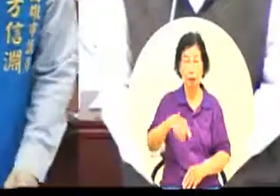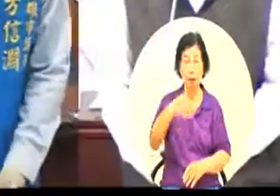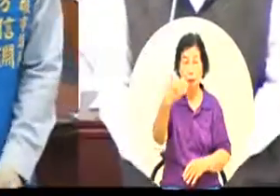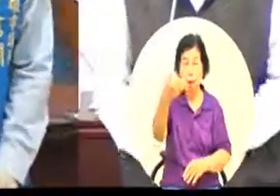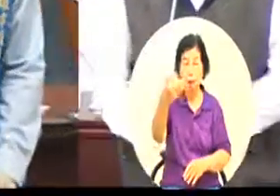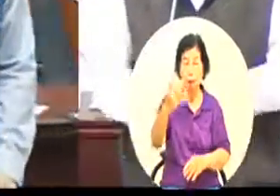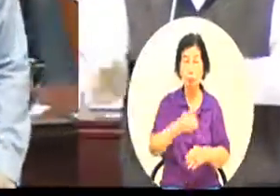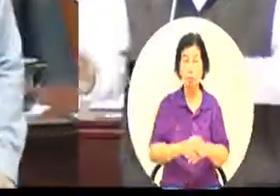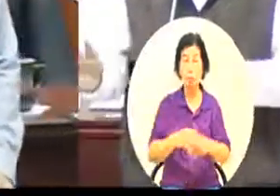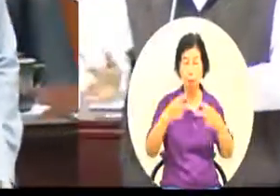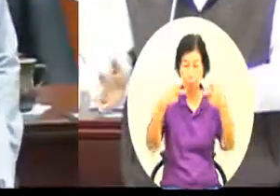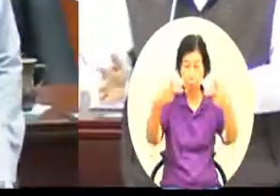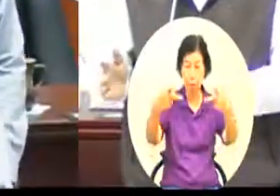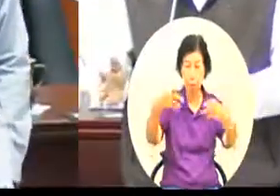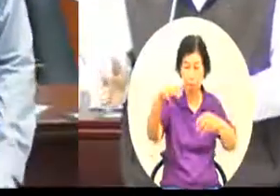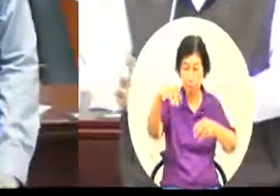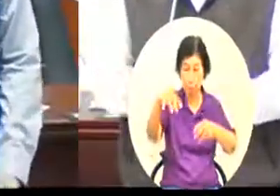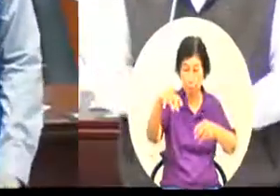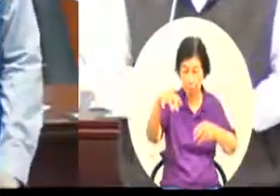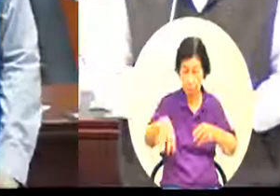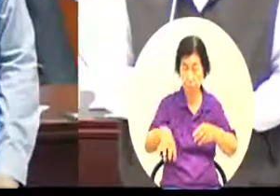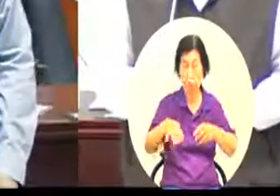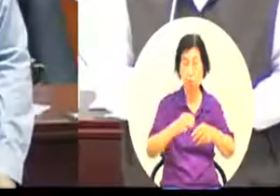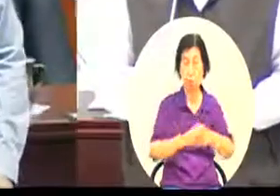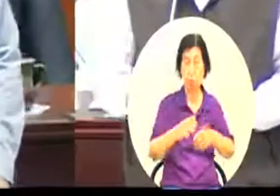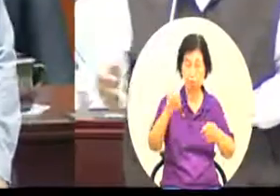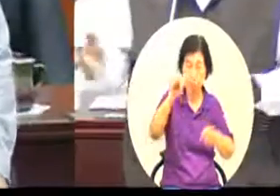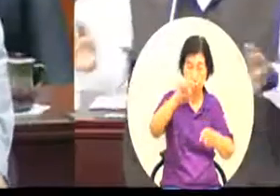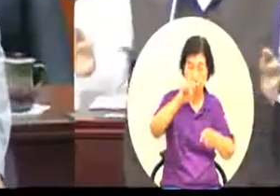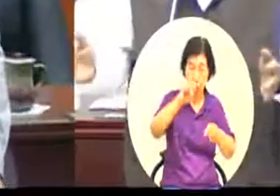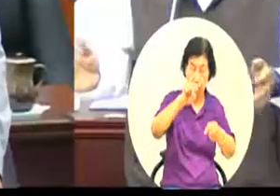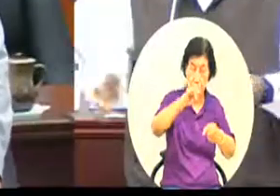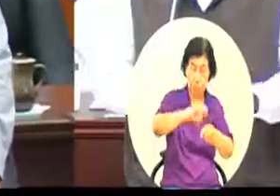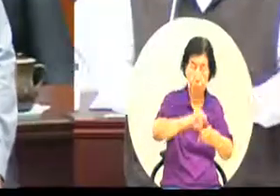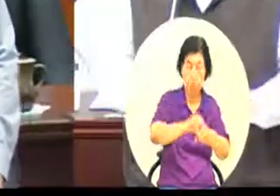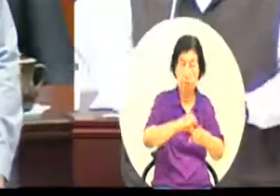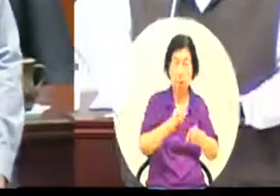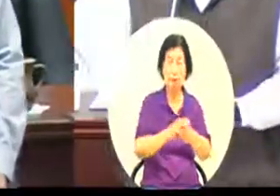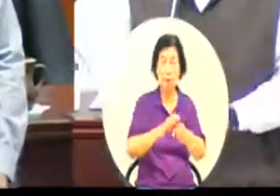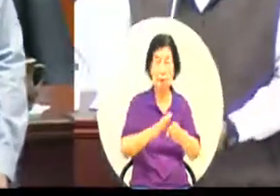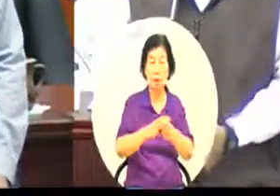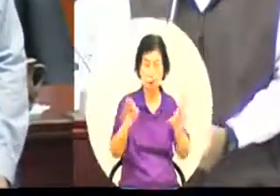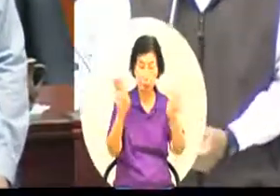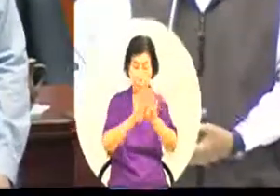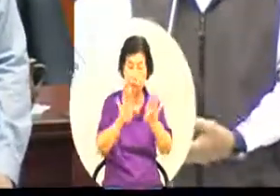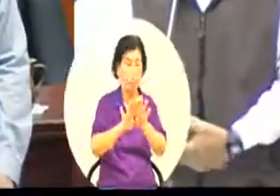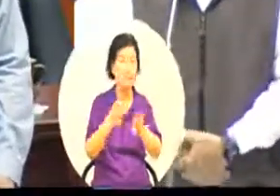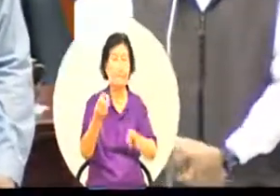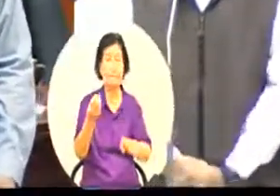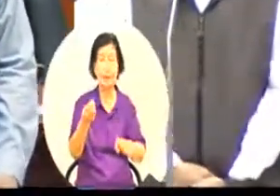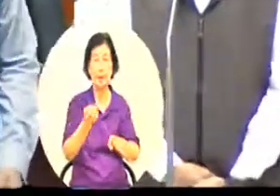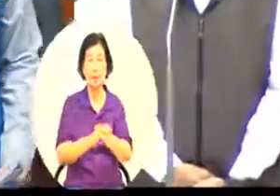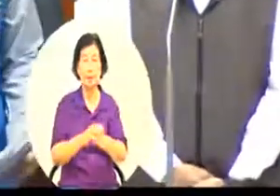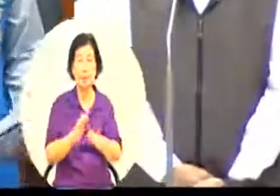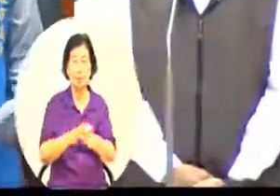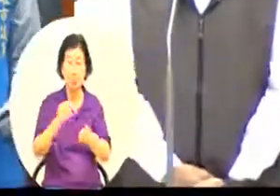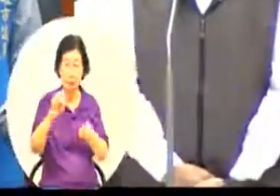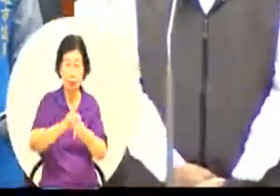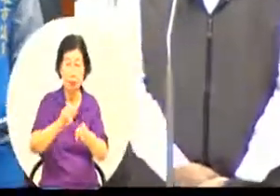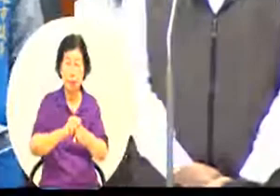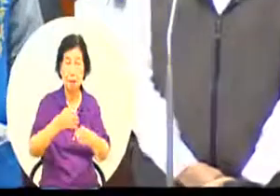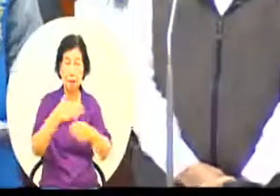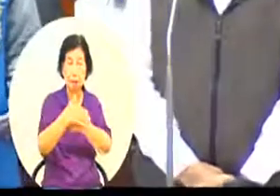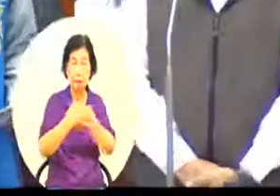站的部分、哦、目前是没有设置月台门、哦、那仅就那个整个保全的部分、哦、来进行维持的部